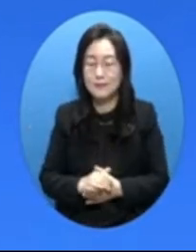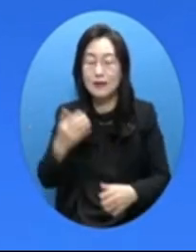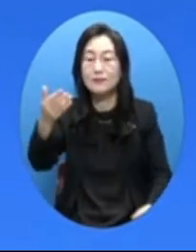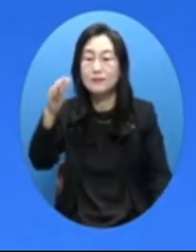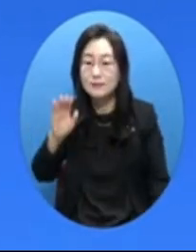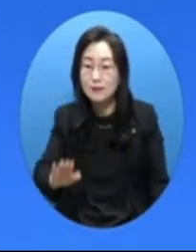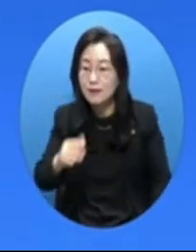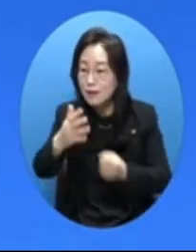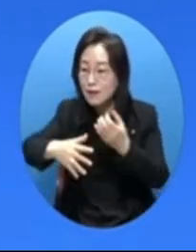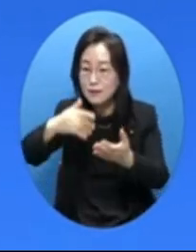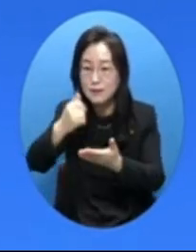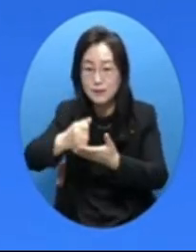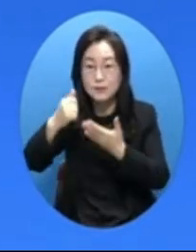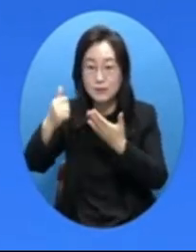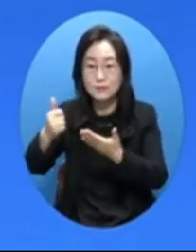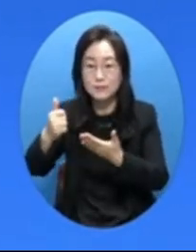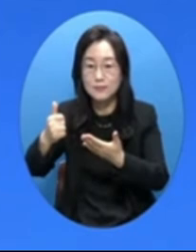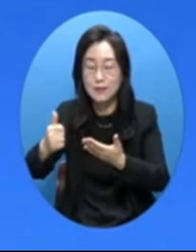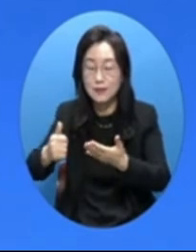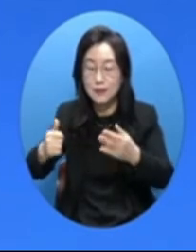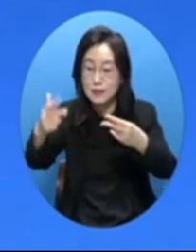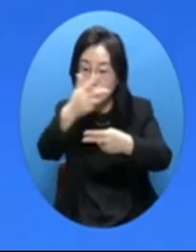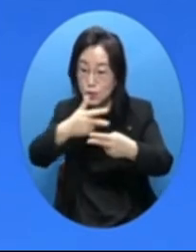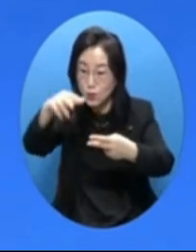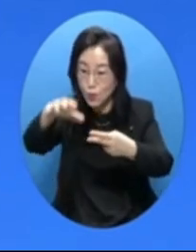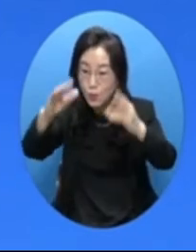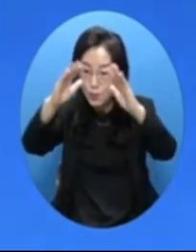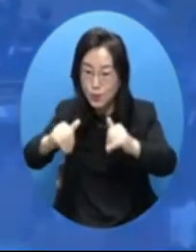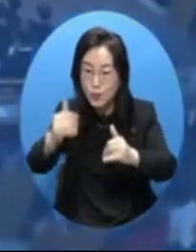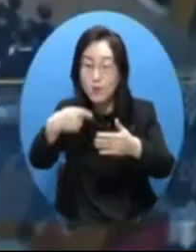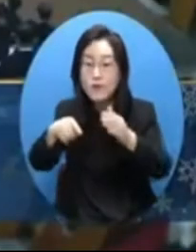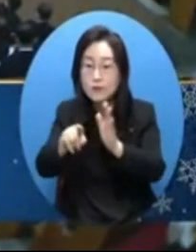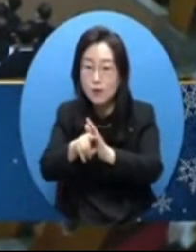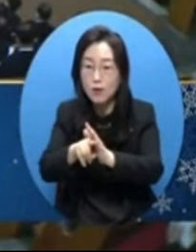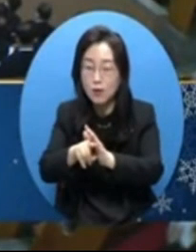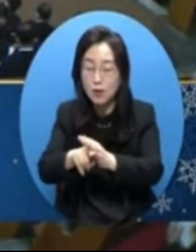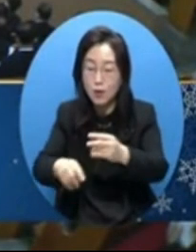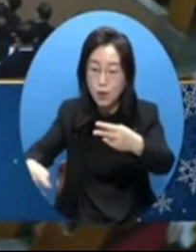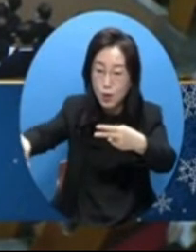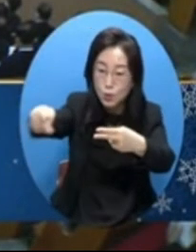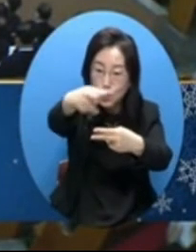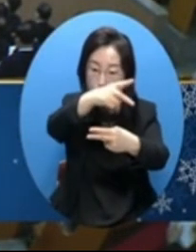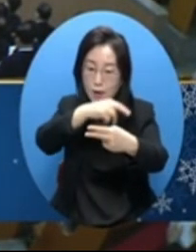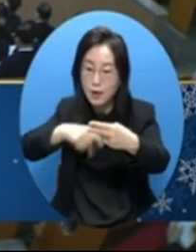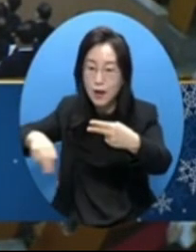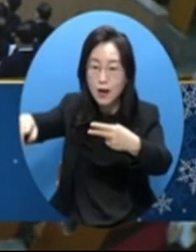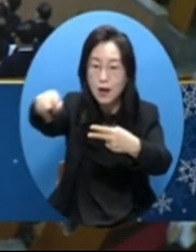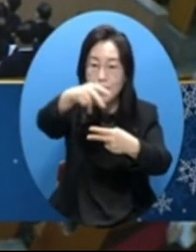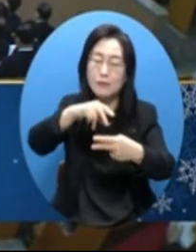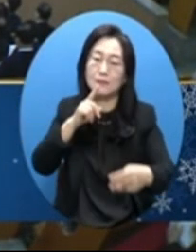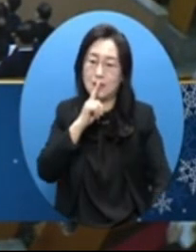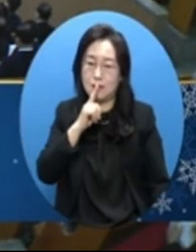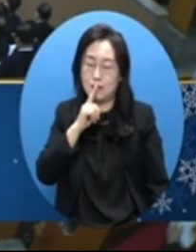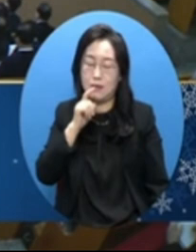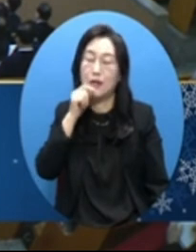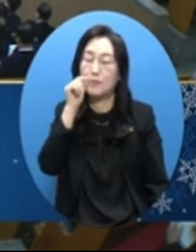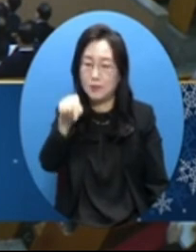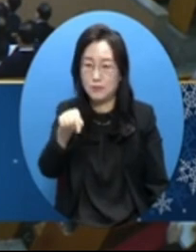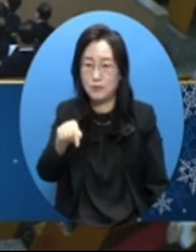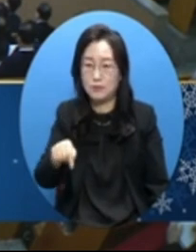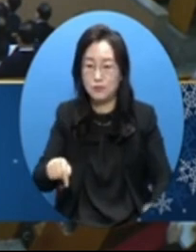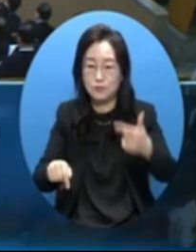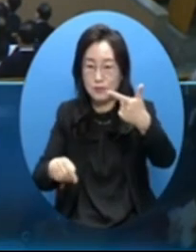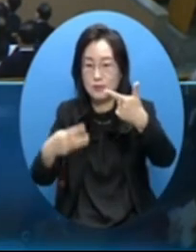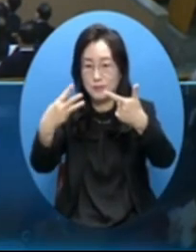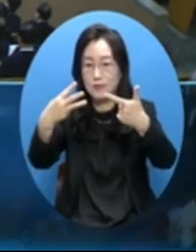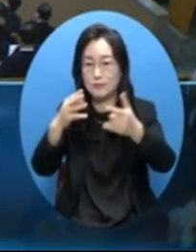그런데 하나님께서이 여력을 무너뜨리기 위해서 여력거를 돌아라고 돌아라 말씀하셨는데 6장 3절에